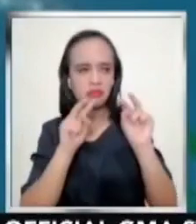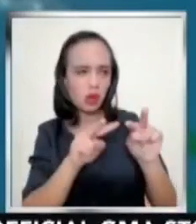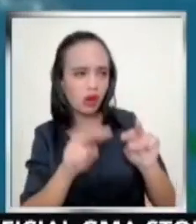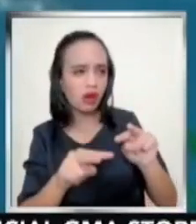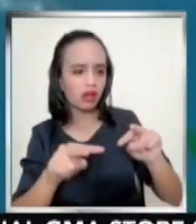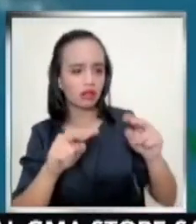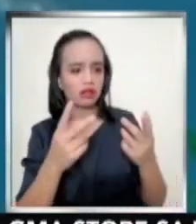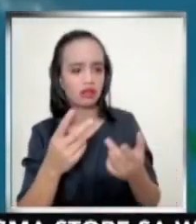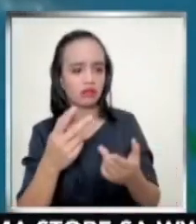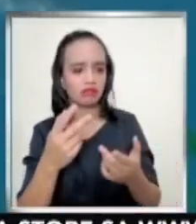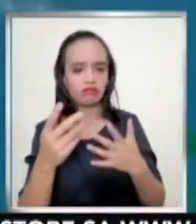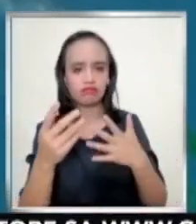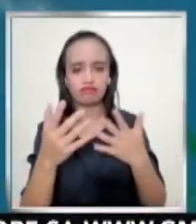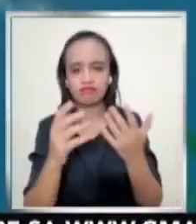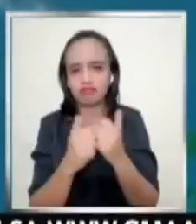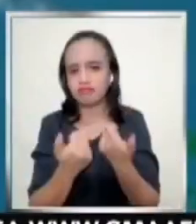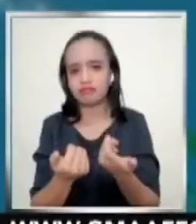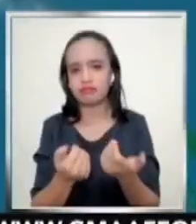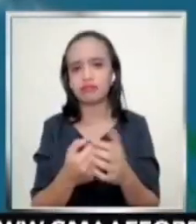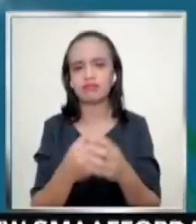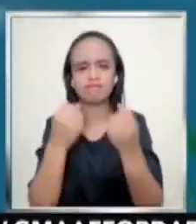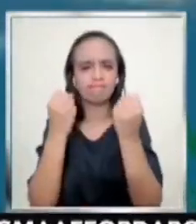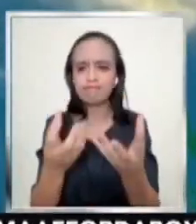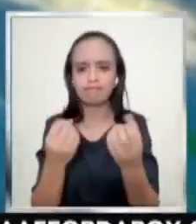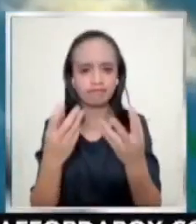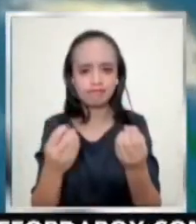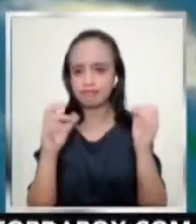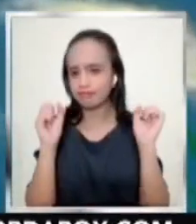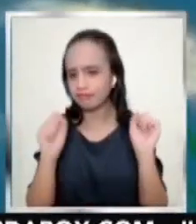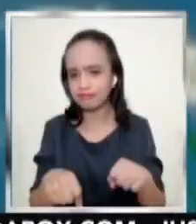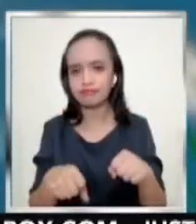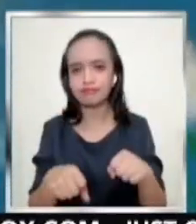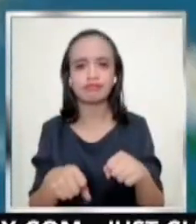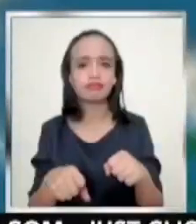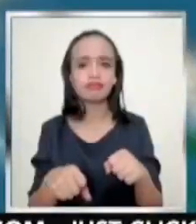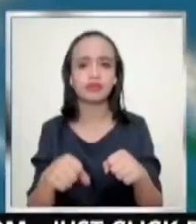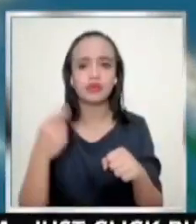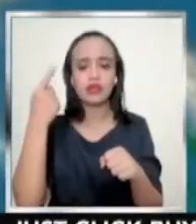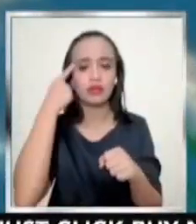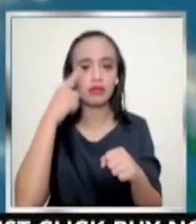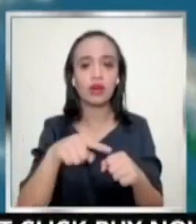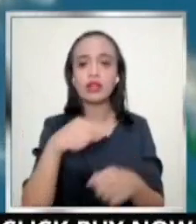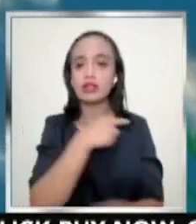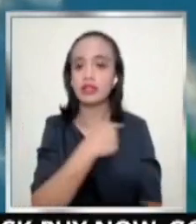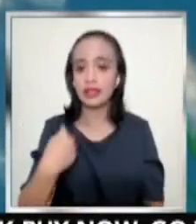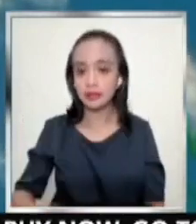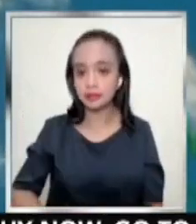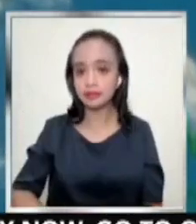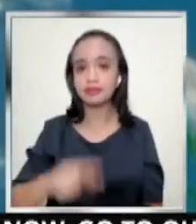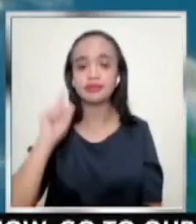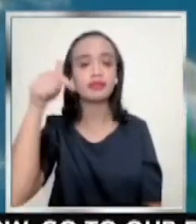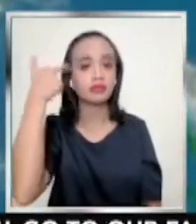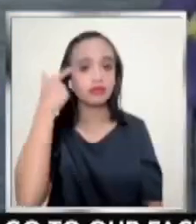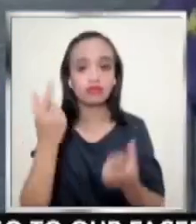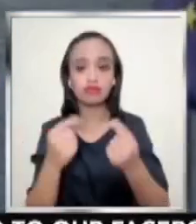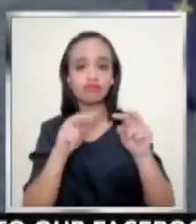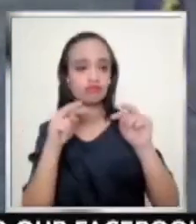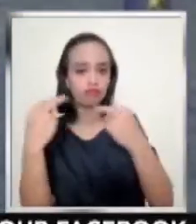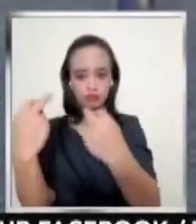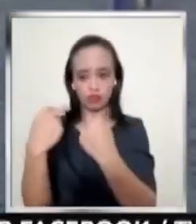Uh there are a lot of possibilities for the Chinese government to monitor our movement for resupply